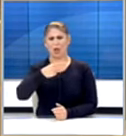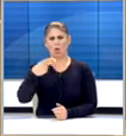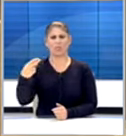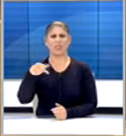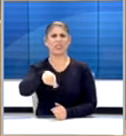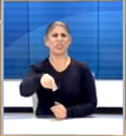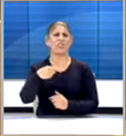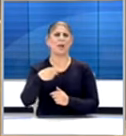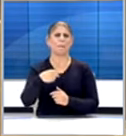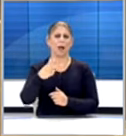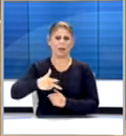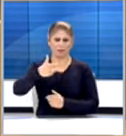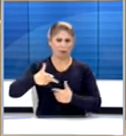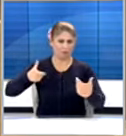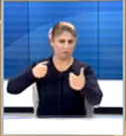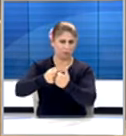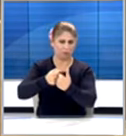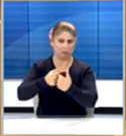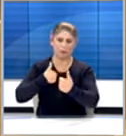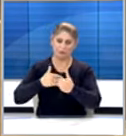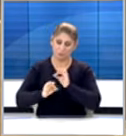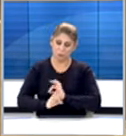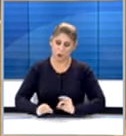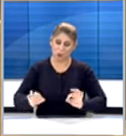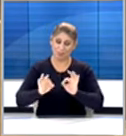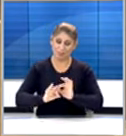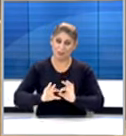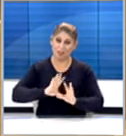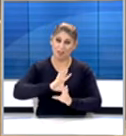Τεμπών. Άρα είμαστε προετοιμασμένοι για όλα.